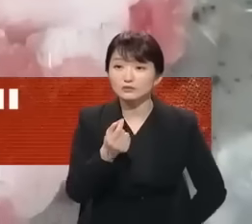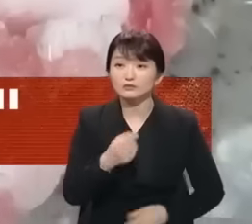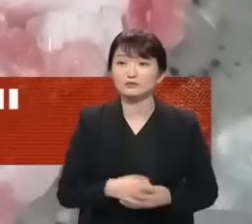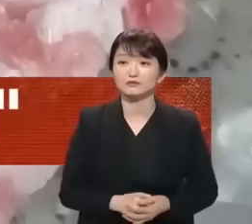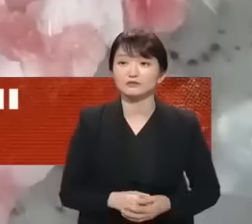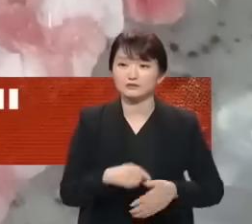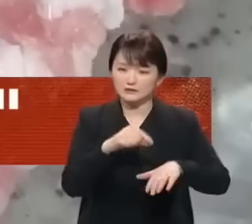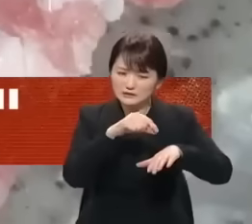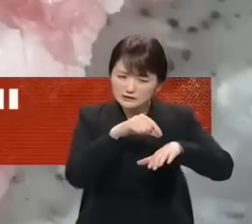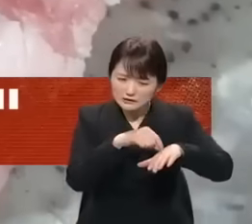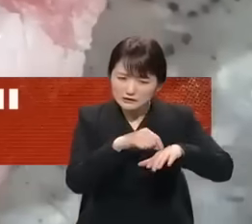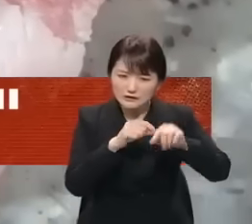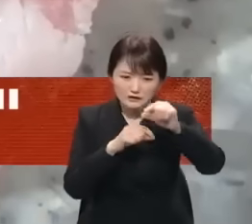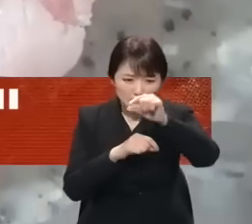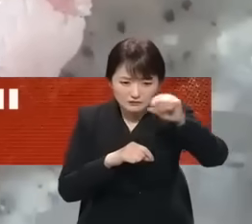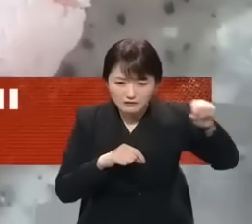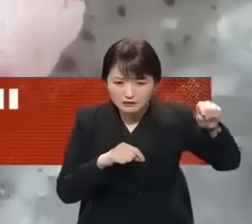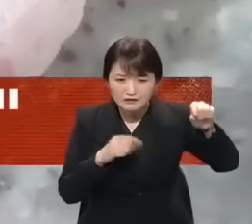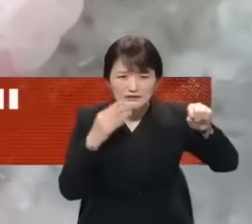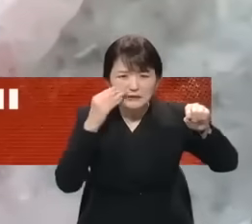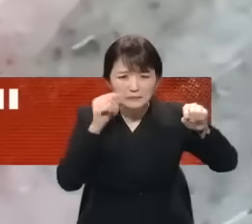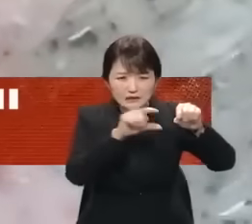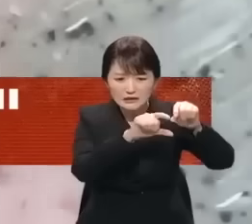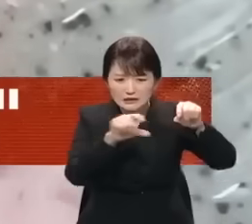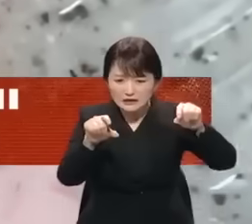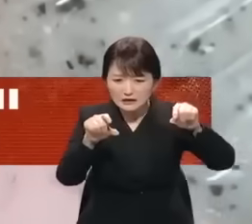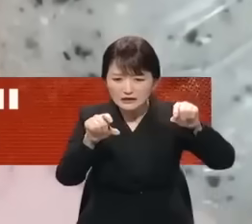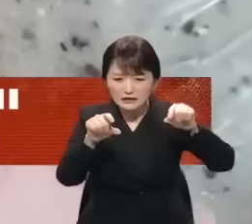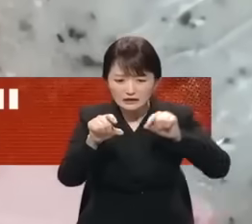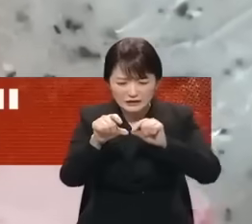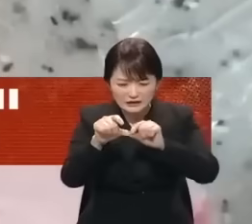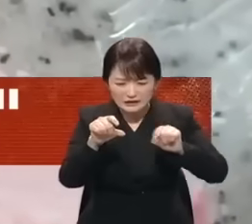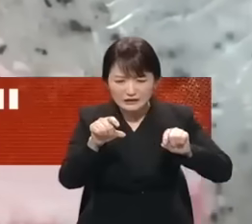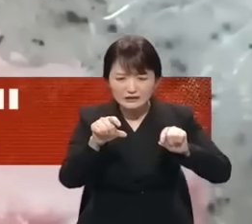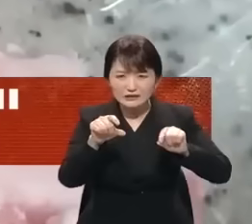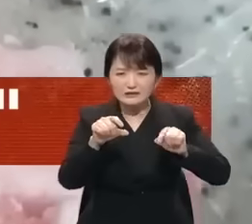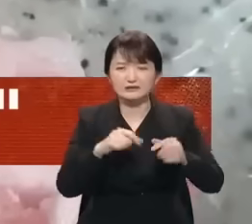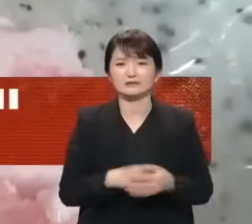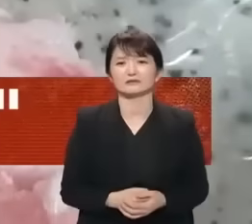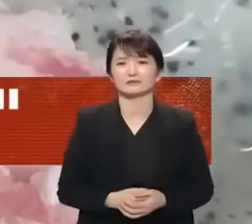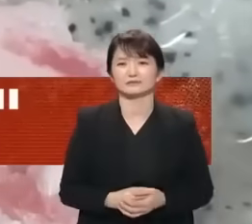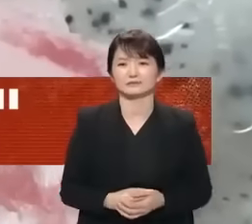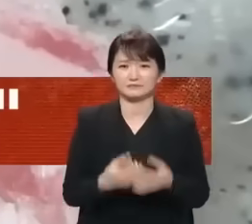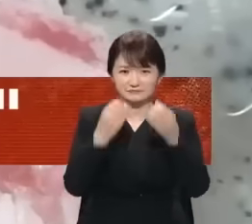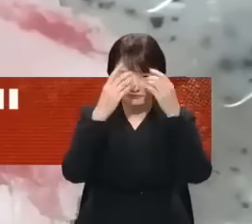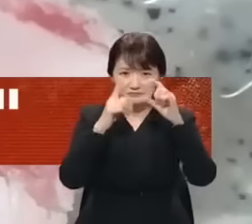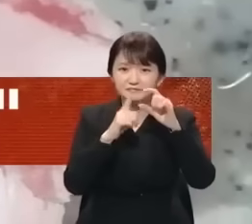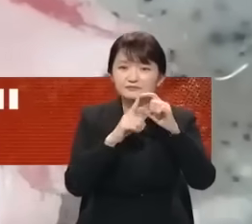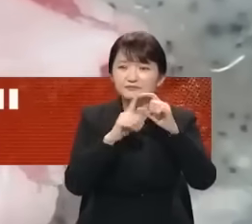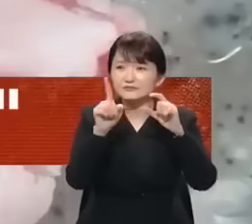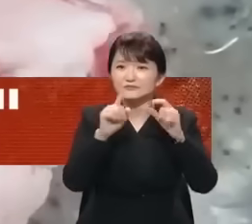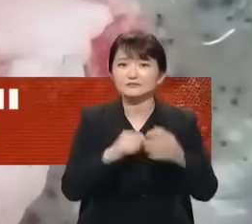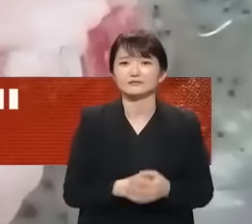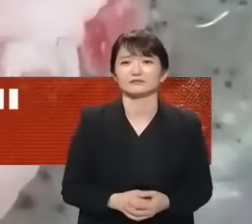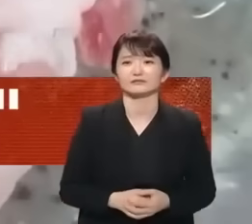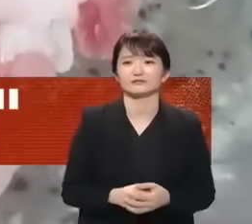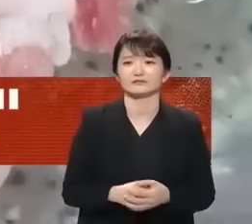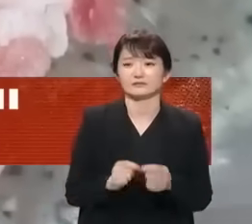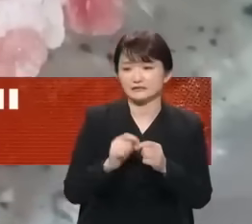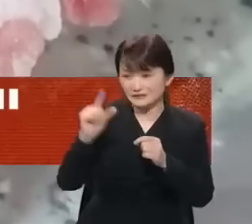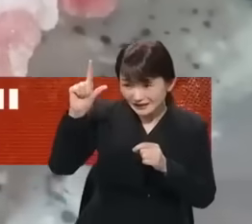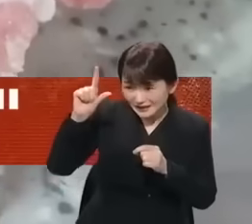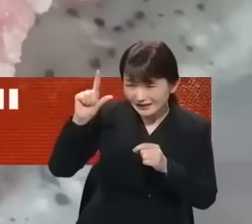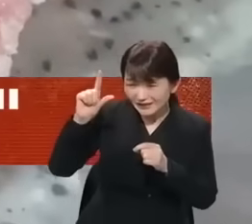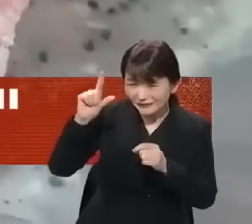살코기 부분보다는이 비계가 그래서 제가 봤을 때는이 새로운 용어가 나와야 될 것 같은데 대비사 대부분이